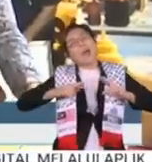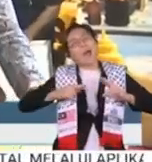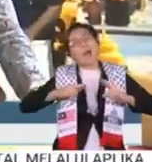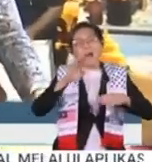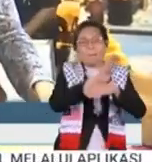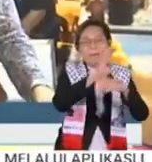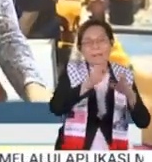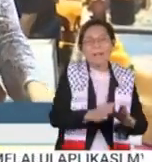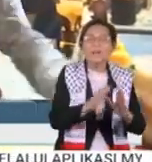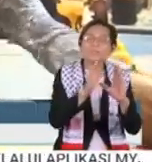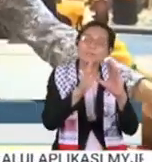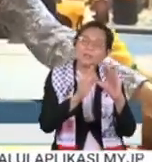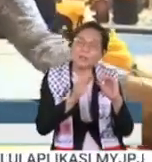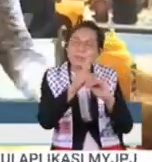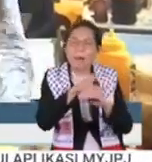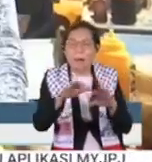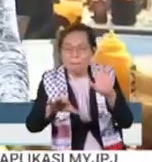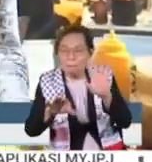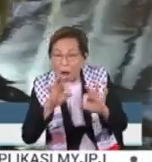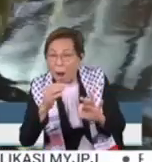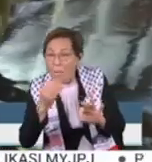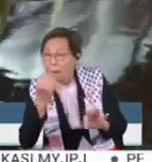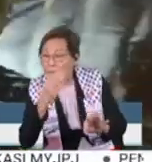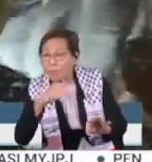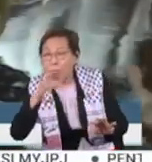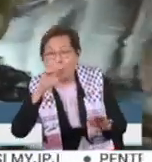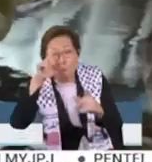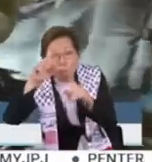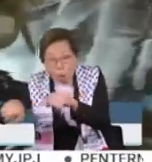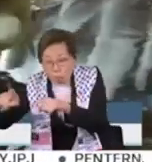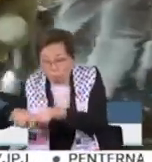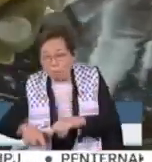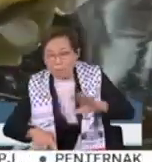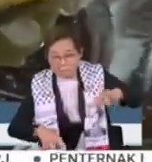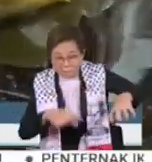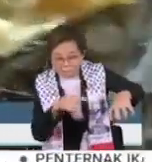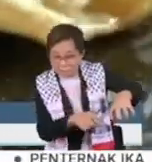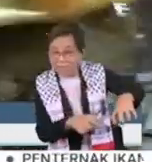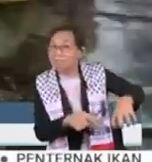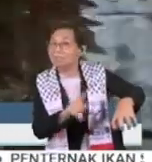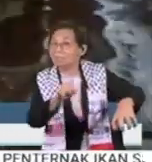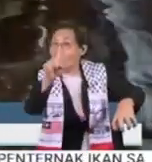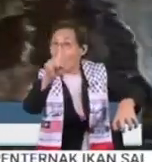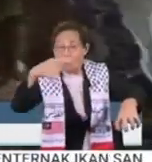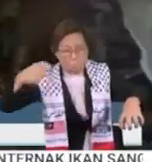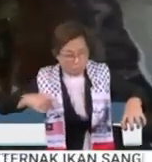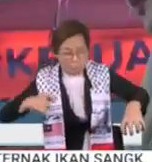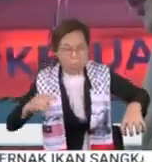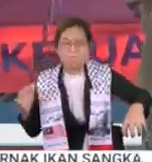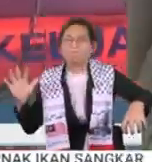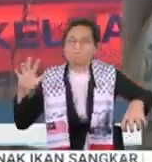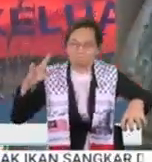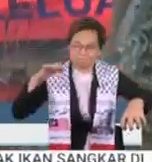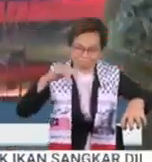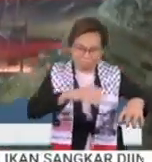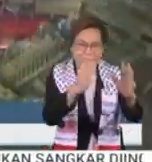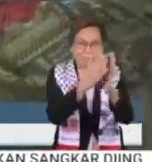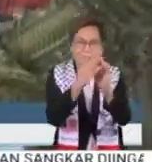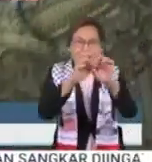serta pilihan makanan dan minuman yang pelbagai menjadikan kawasan ini antara kawasan wajib dikunjungi di Bandaraya,